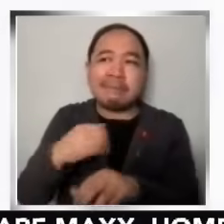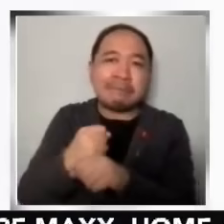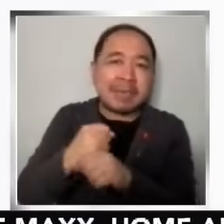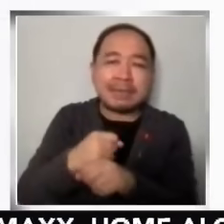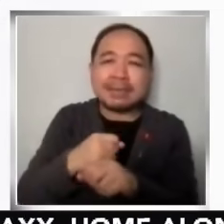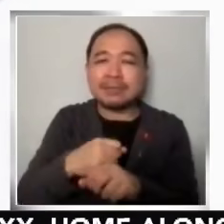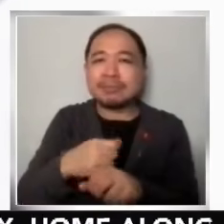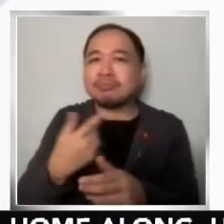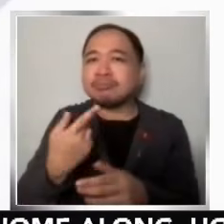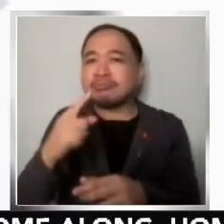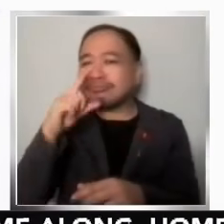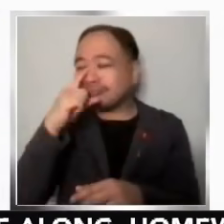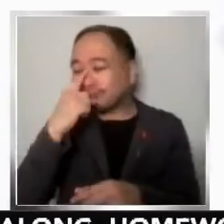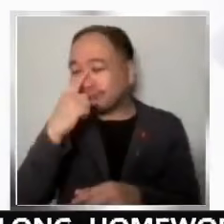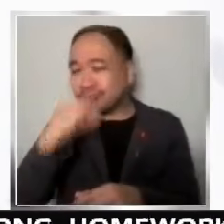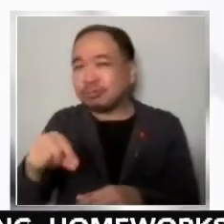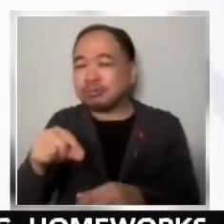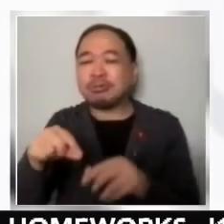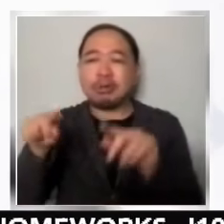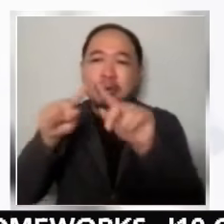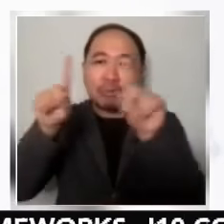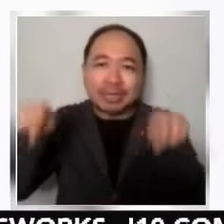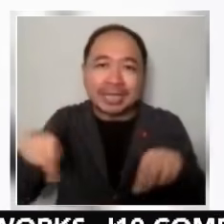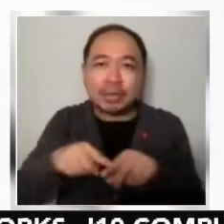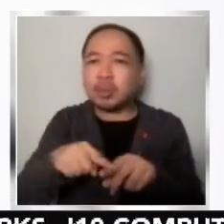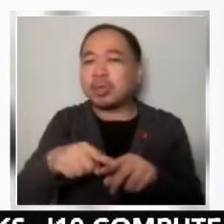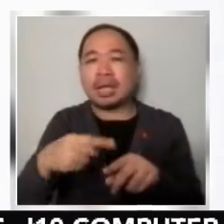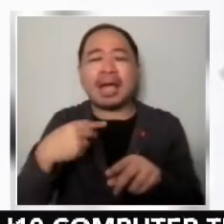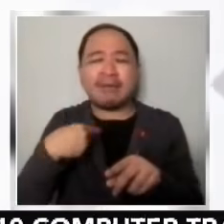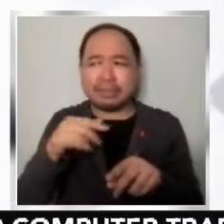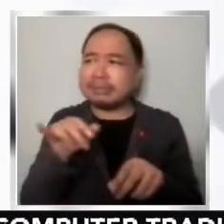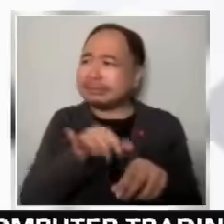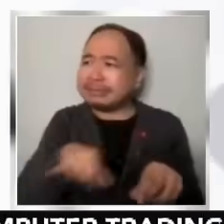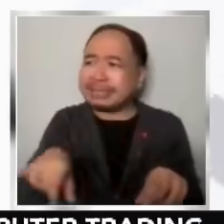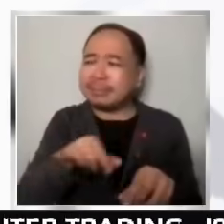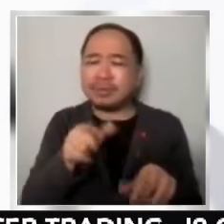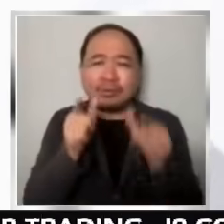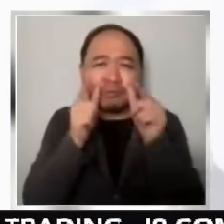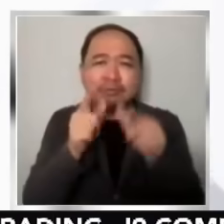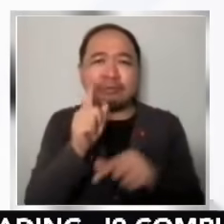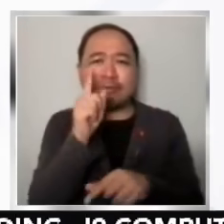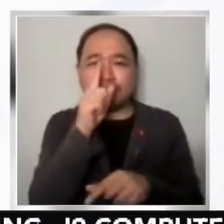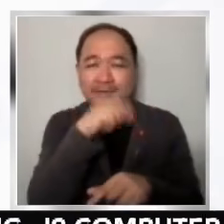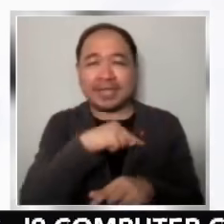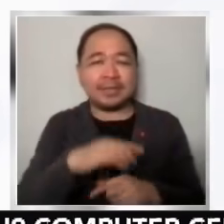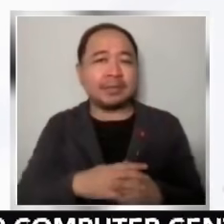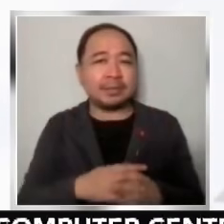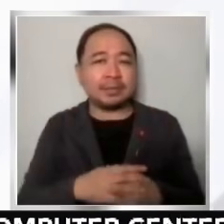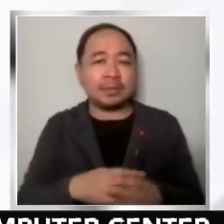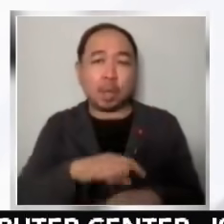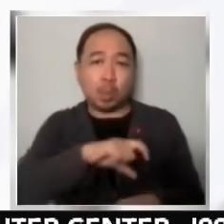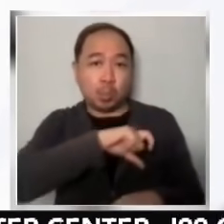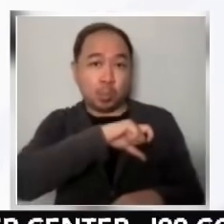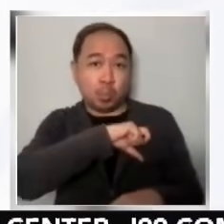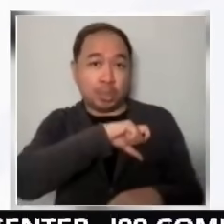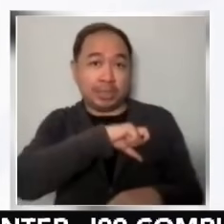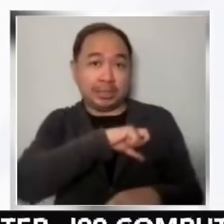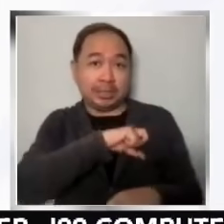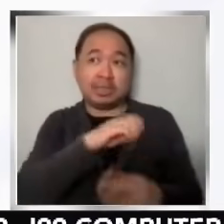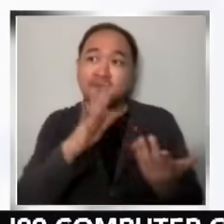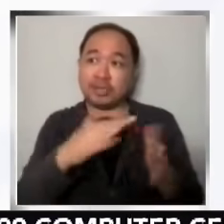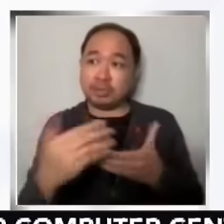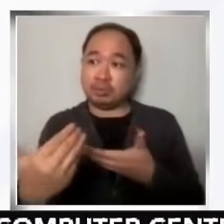fabricated, isa lang pattern. Pumunta na po dito yung mga police. They have conducted po their investigation sa province,